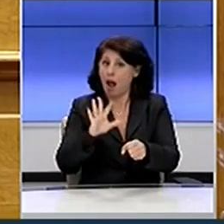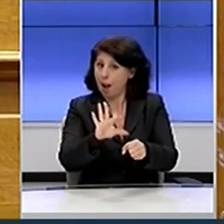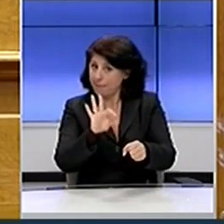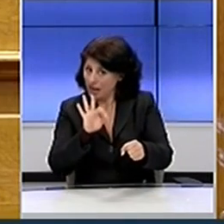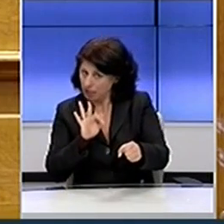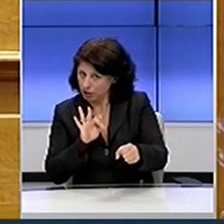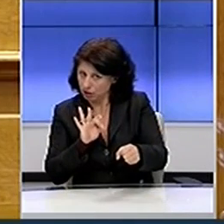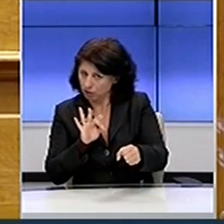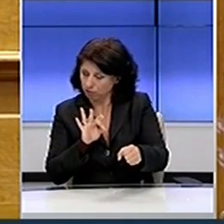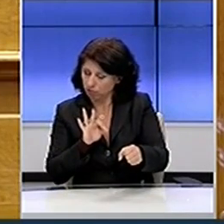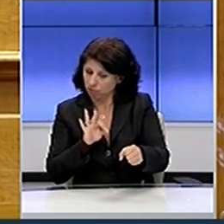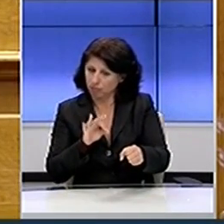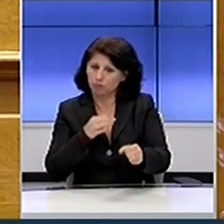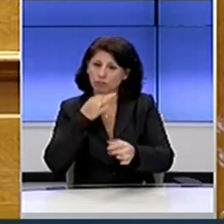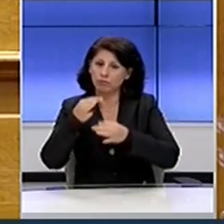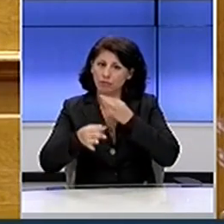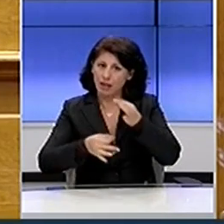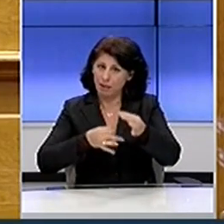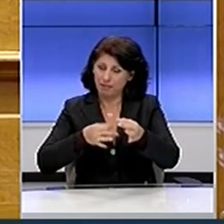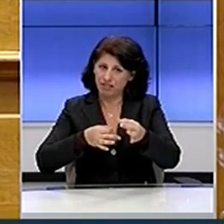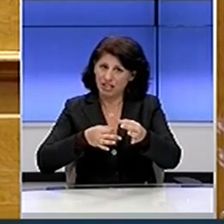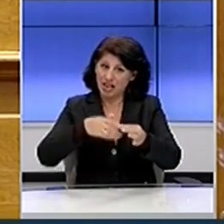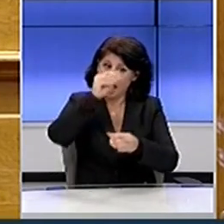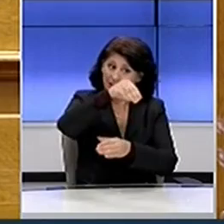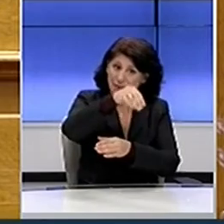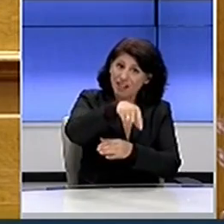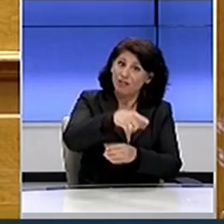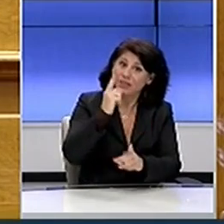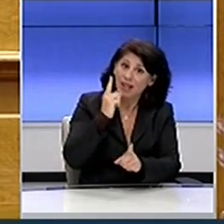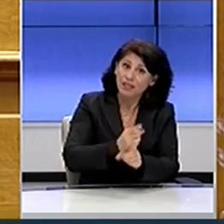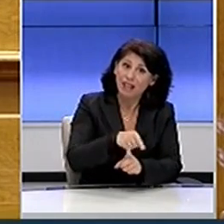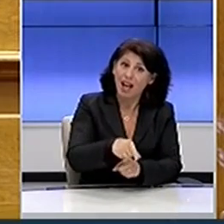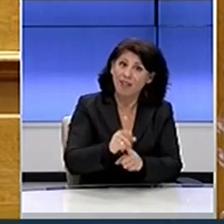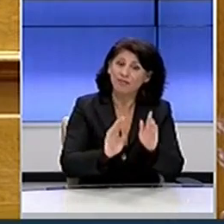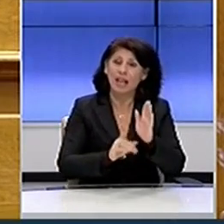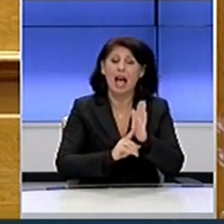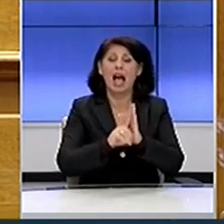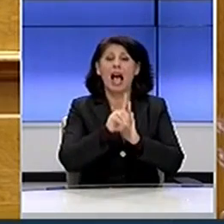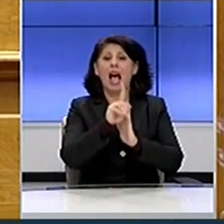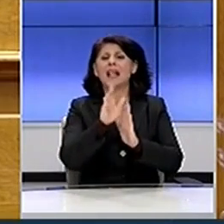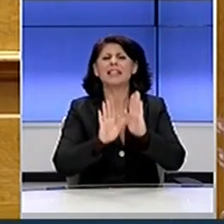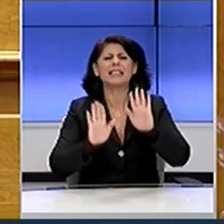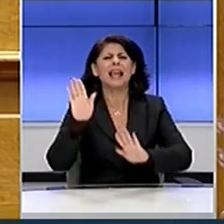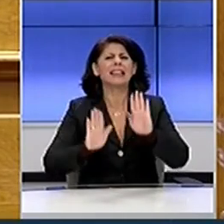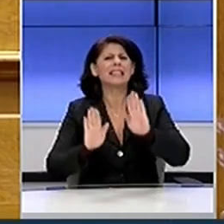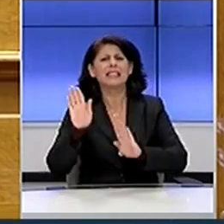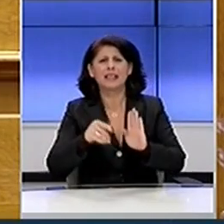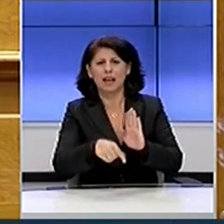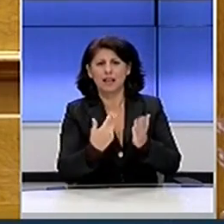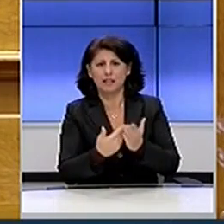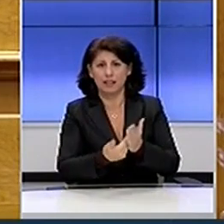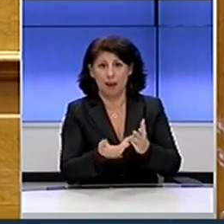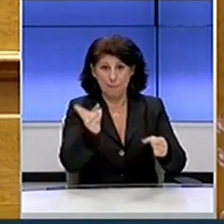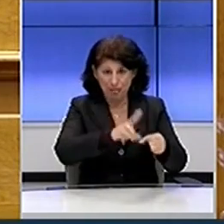εάν επιλέξετε πάλι να κάνετε σπέκουλα, ειδικά πάνω σε αυτά τα στατιστικά στοιχεία. Οποιαδήποτε άλλα στοιχεία χρησιμοποιήστε τα αν